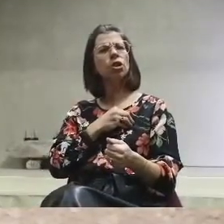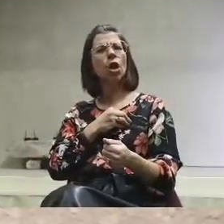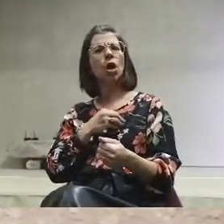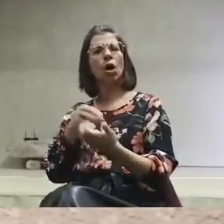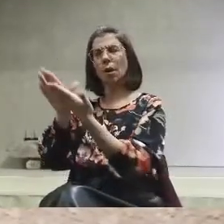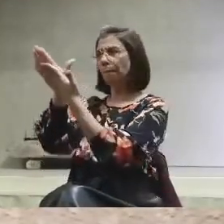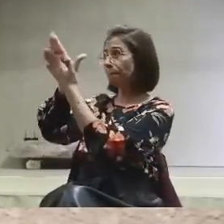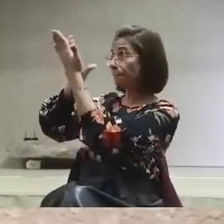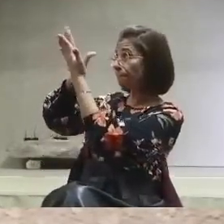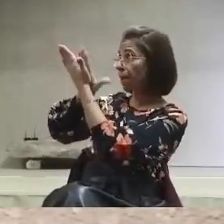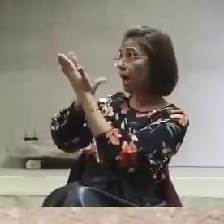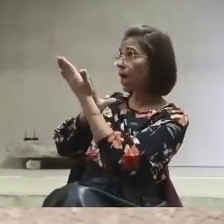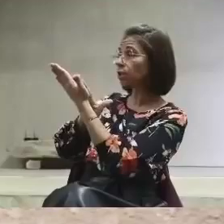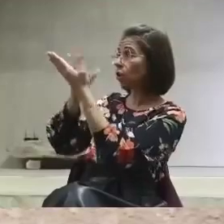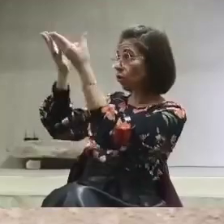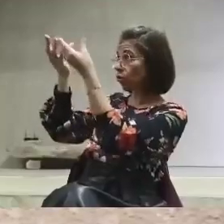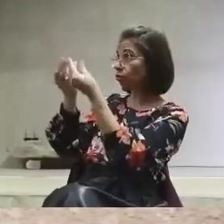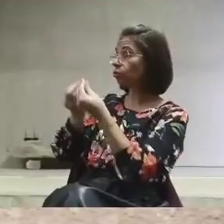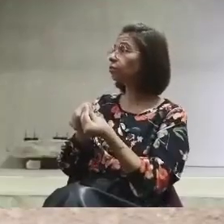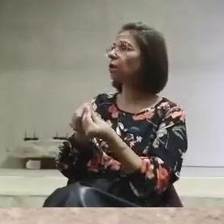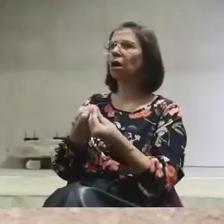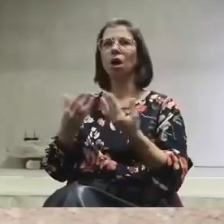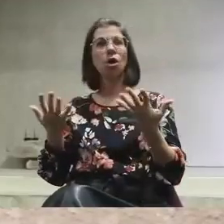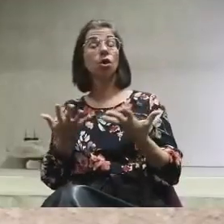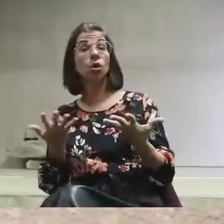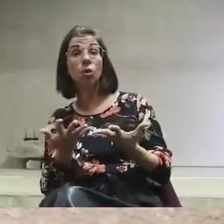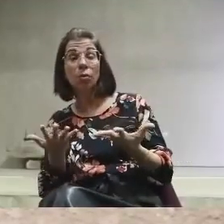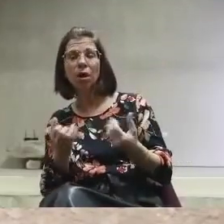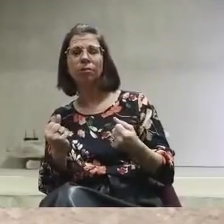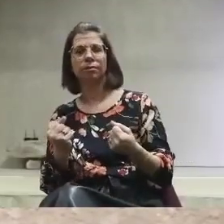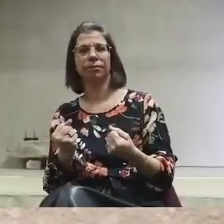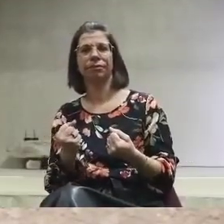Parce que ce qu'il a fait est grave vis-à-vis de Dieu.